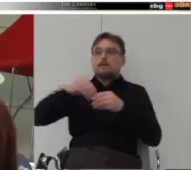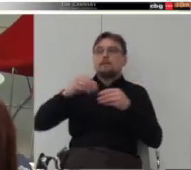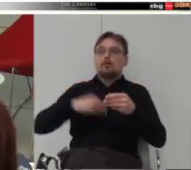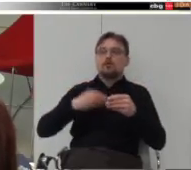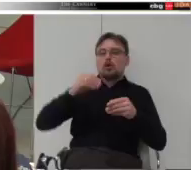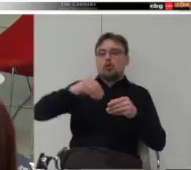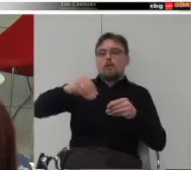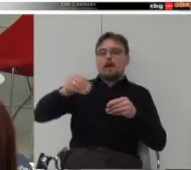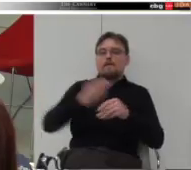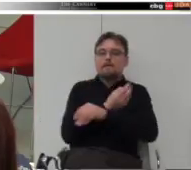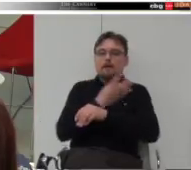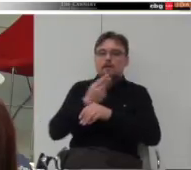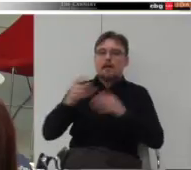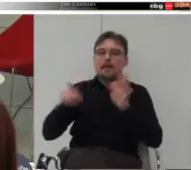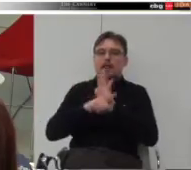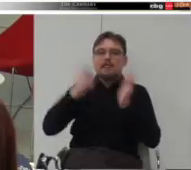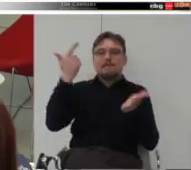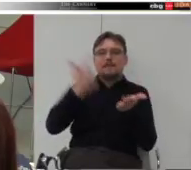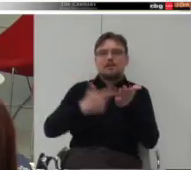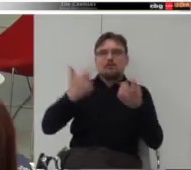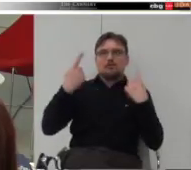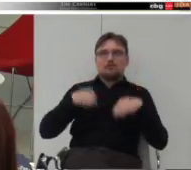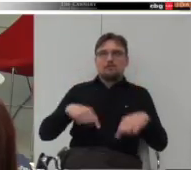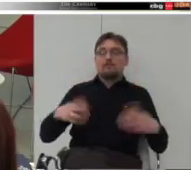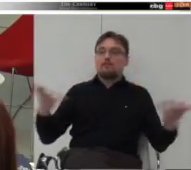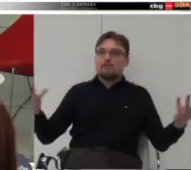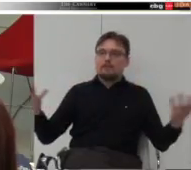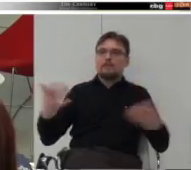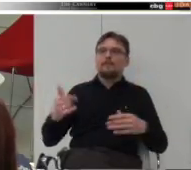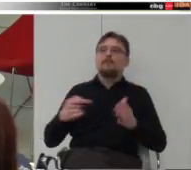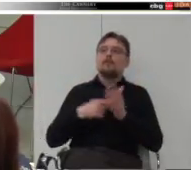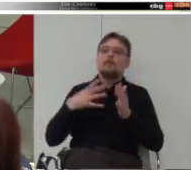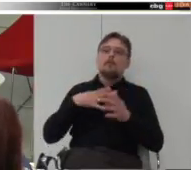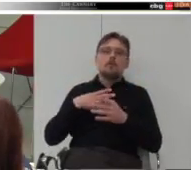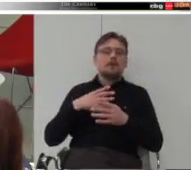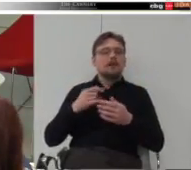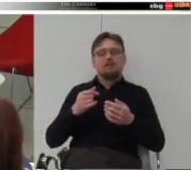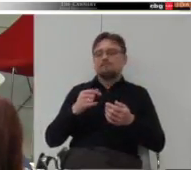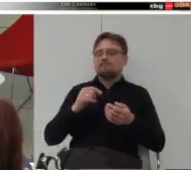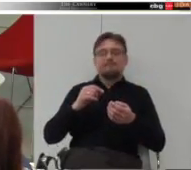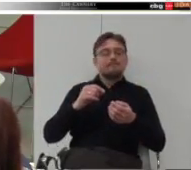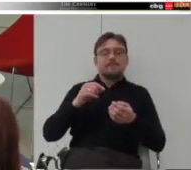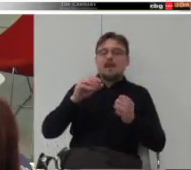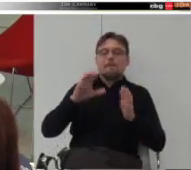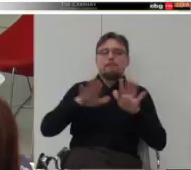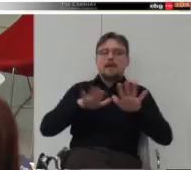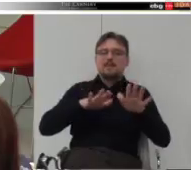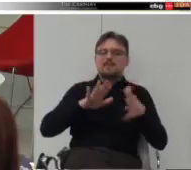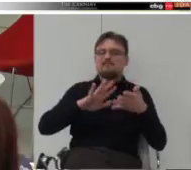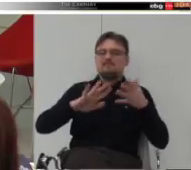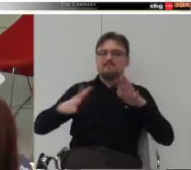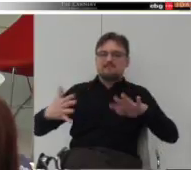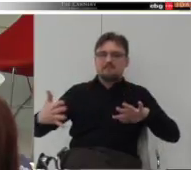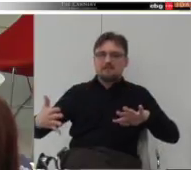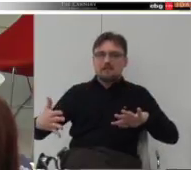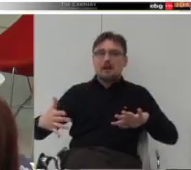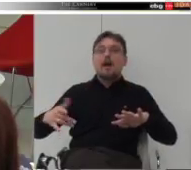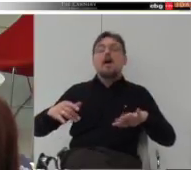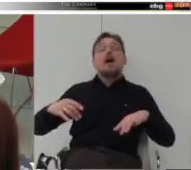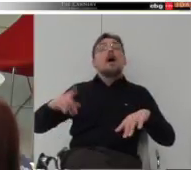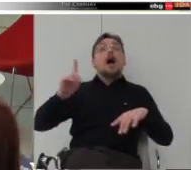osób. I w takim zdegradowanym miejscu, dzięki właśnie współpracy ludzi